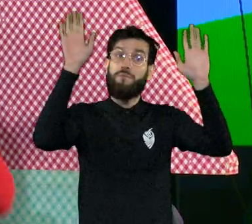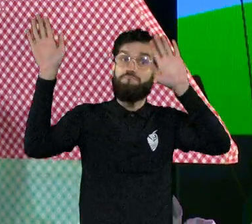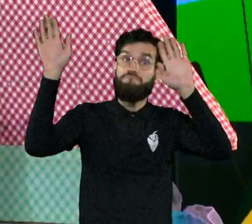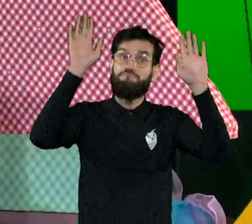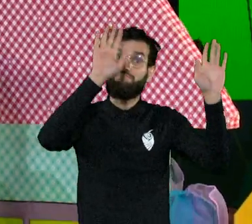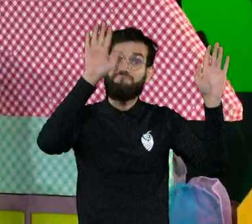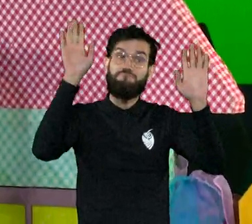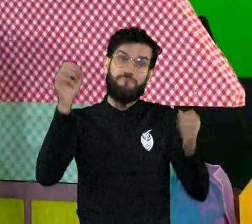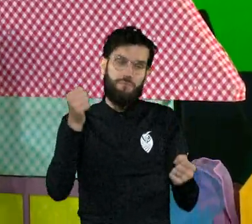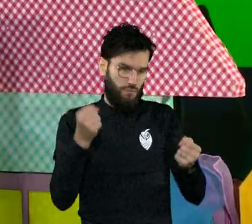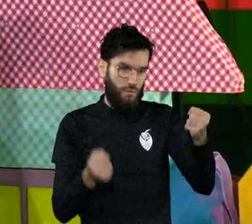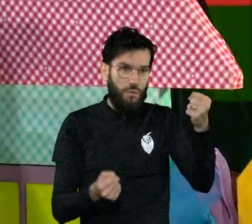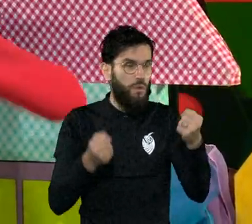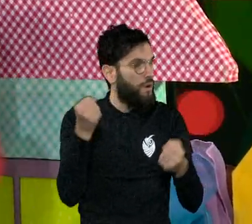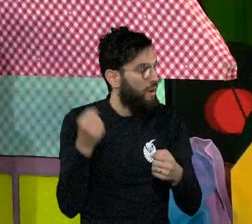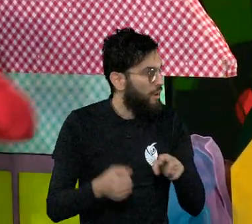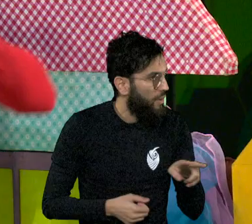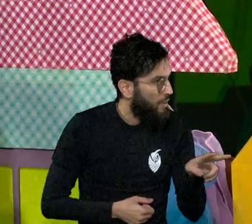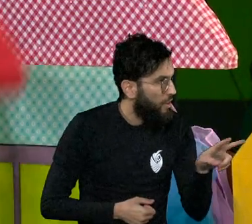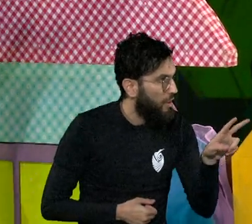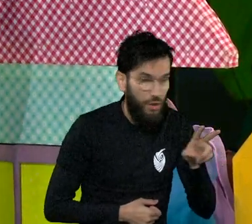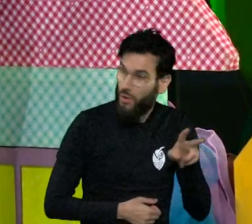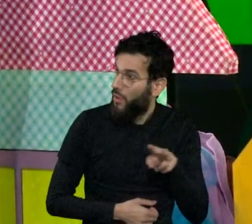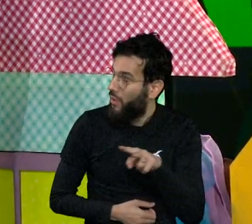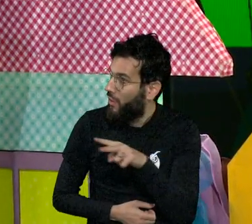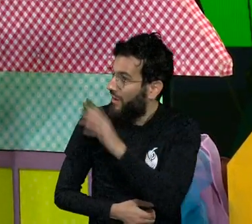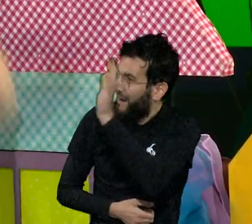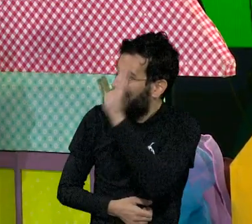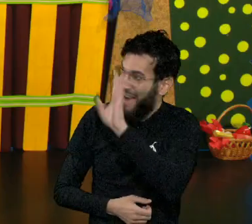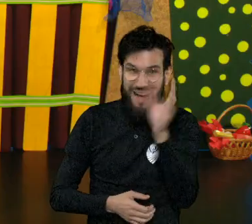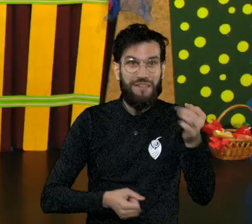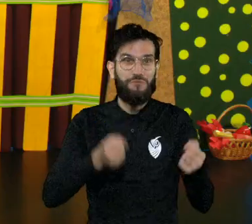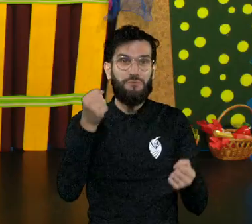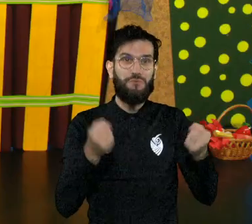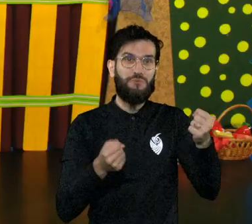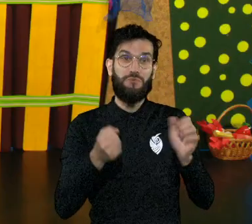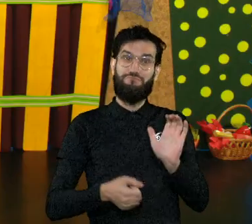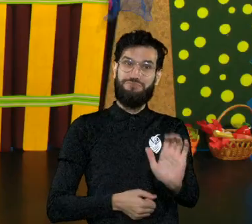kamoši. Otoč volant, zatrú hlasno, šofér je šéf najväčší.